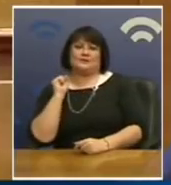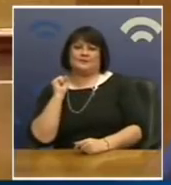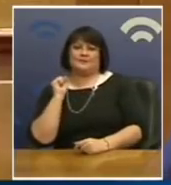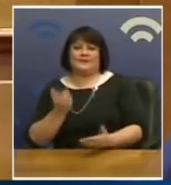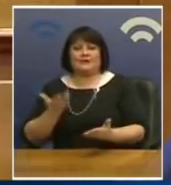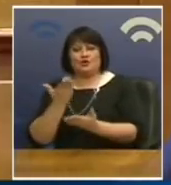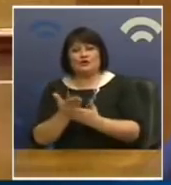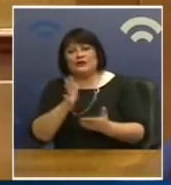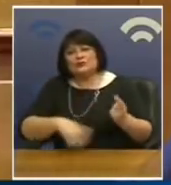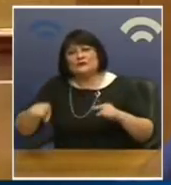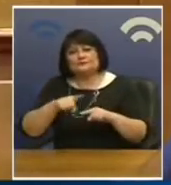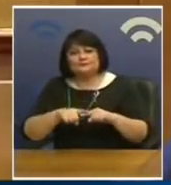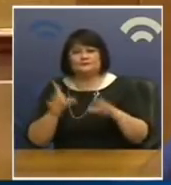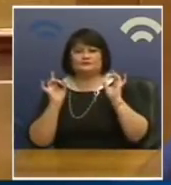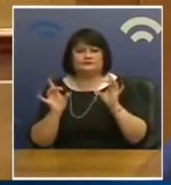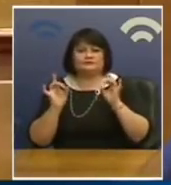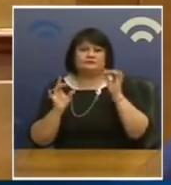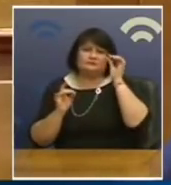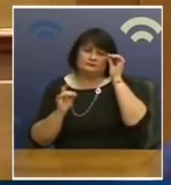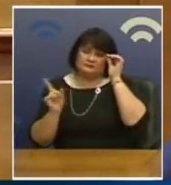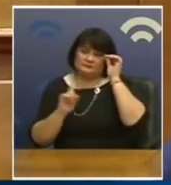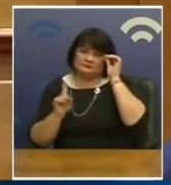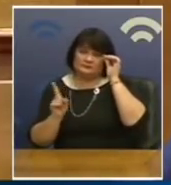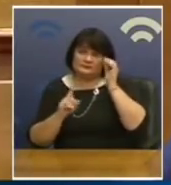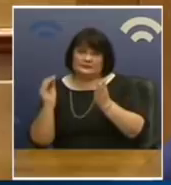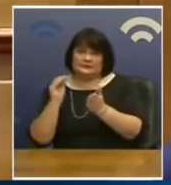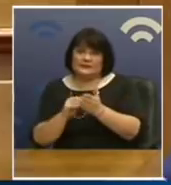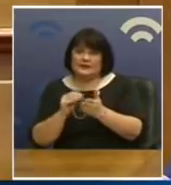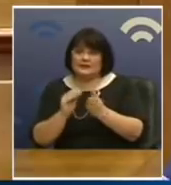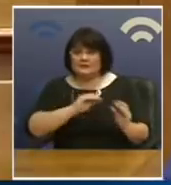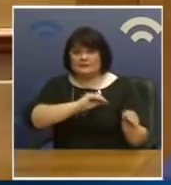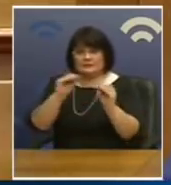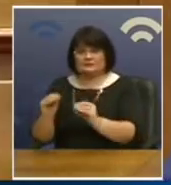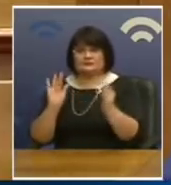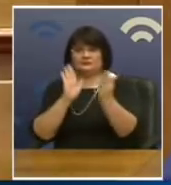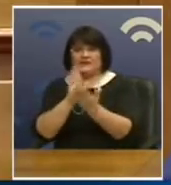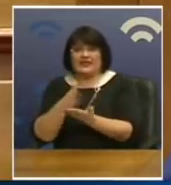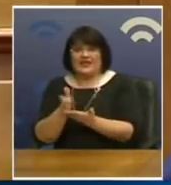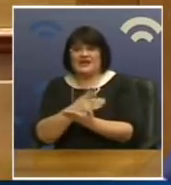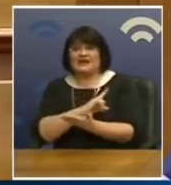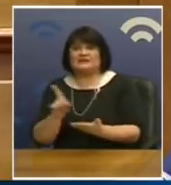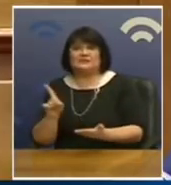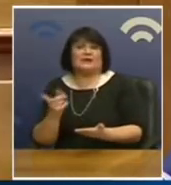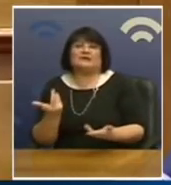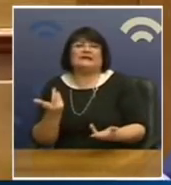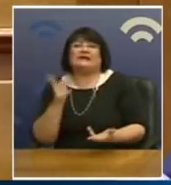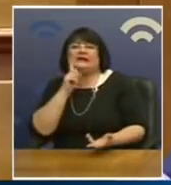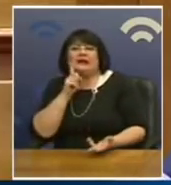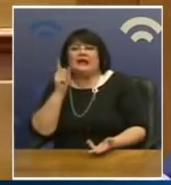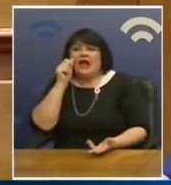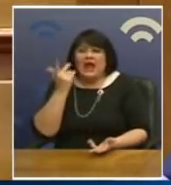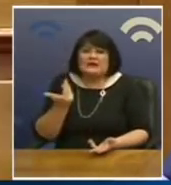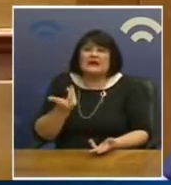ελληνικής επικράτειας κανείς δεν πρέπει να υποστεί ποτέ ξανά δυσμενή μεταχείριση και διακρίσεις λόγω του φύλου του ή λόγω